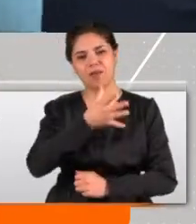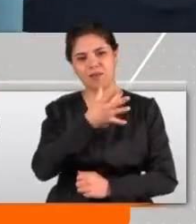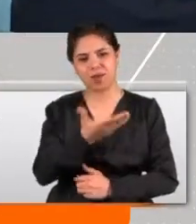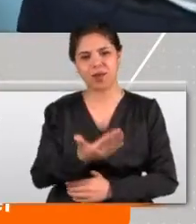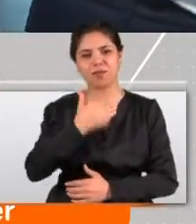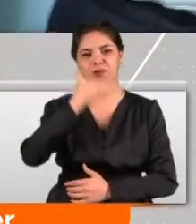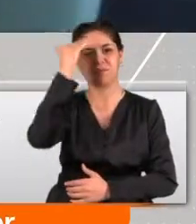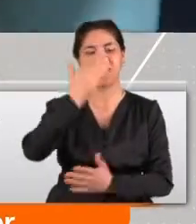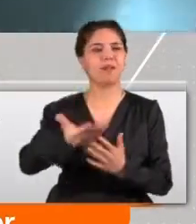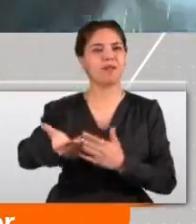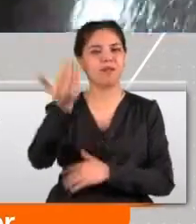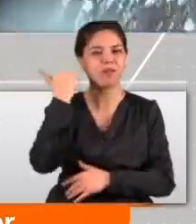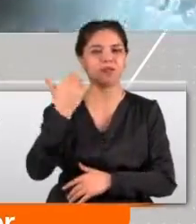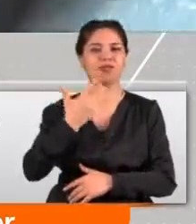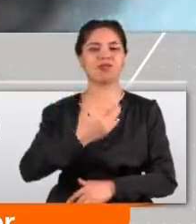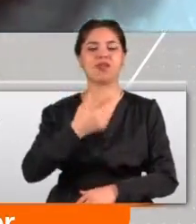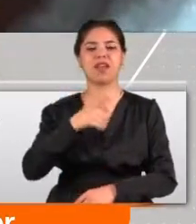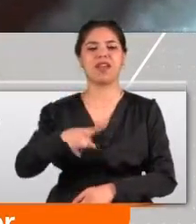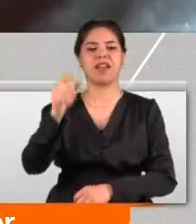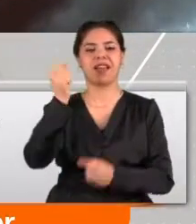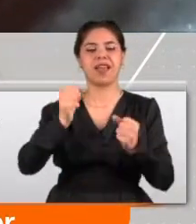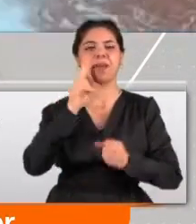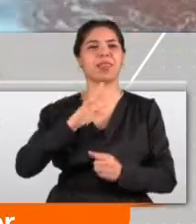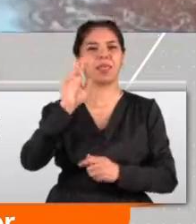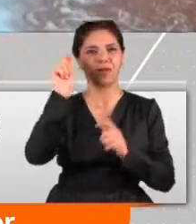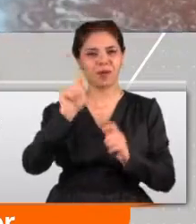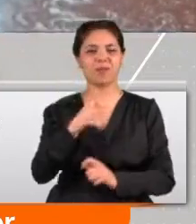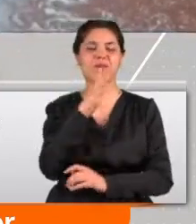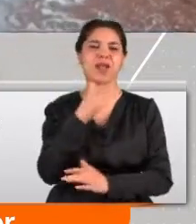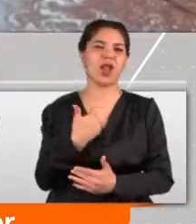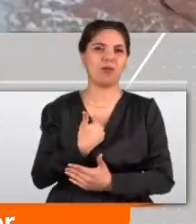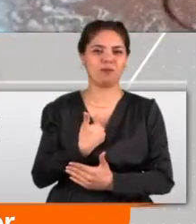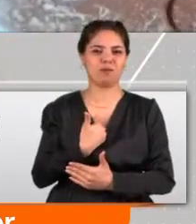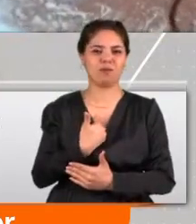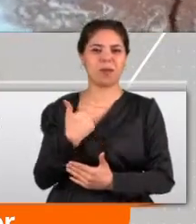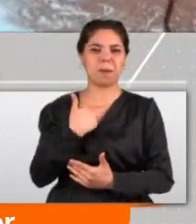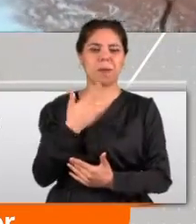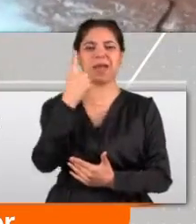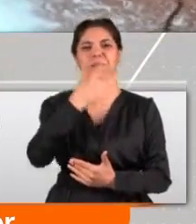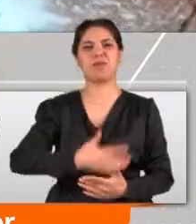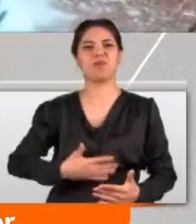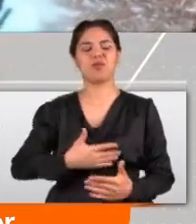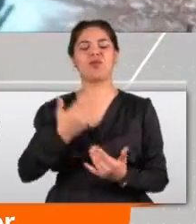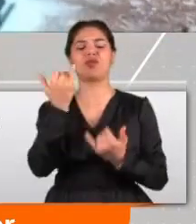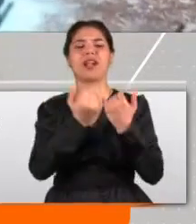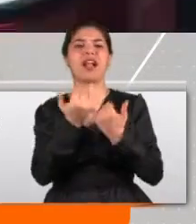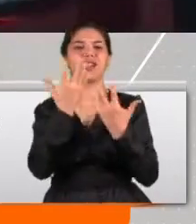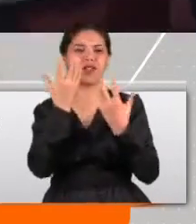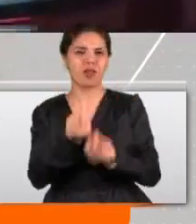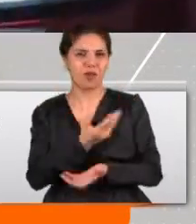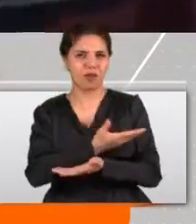Nasıl bayramlardan önce onların araçlarını yıkadıklarını biliyorum. Ben de bir Bursalı hemşerileri